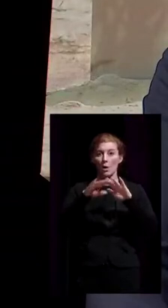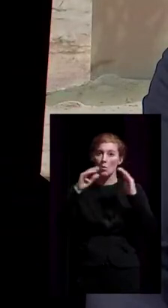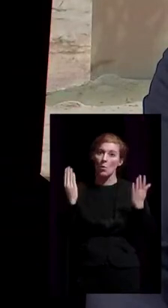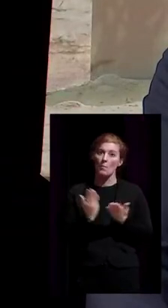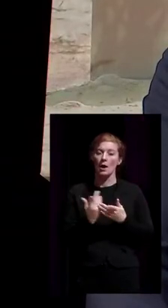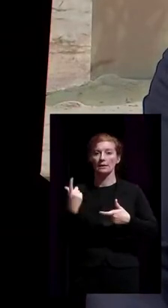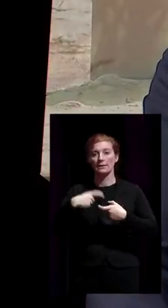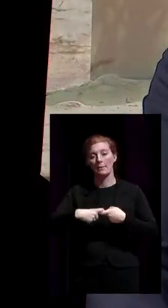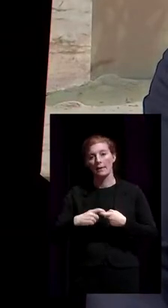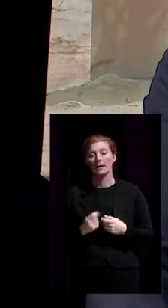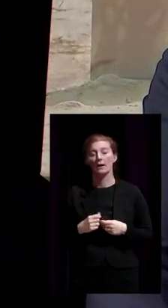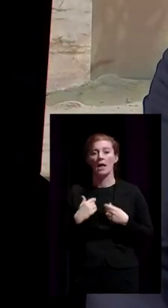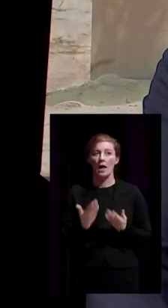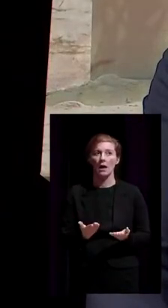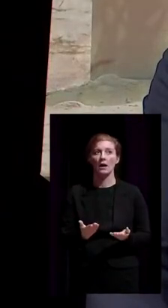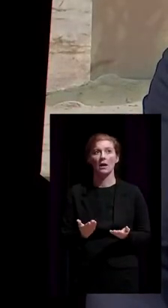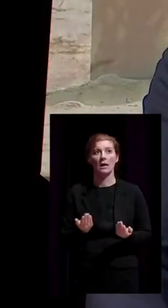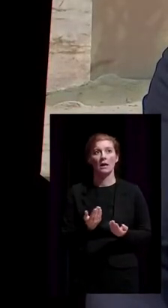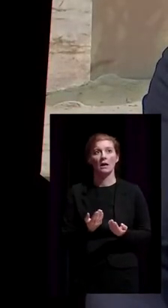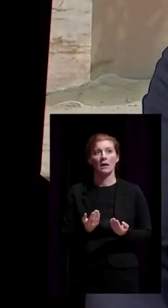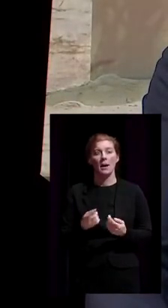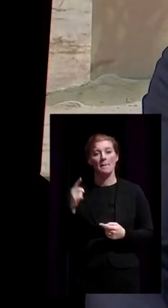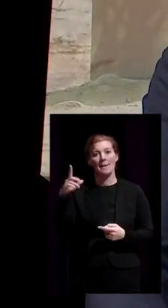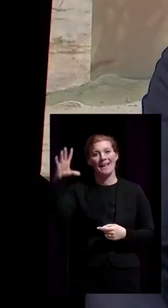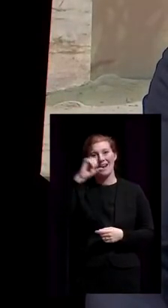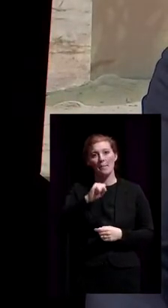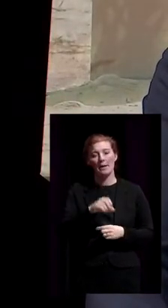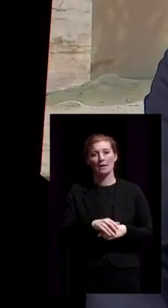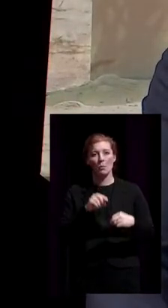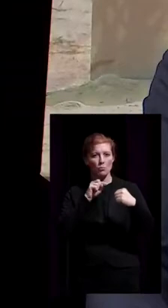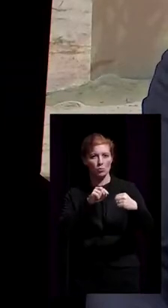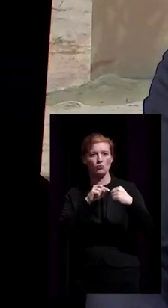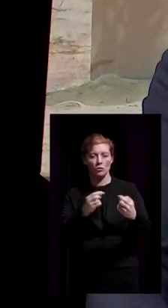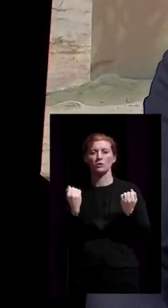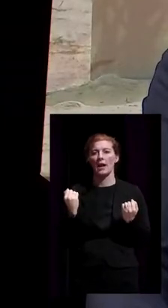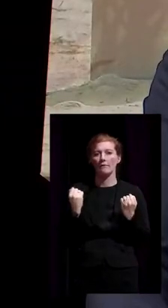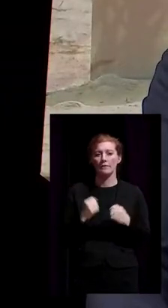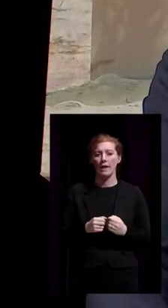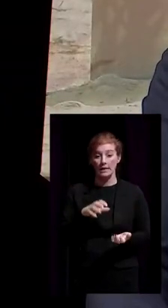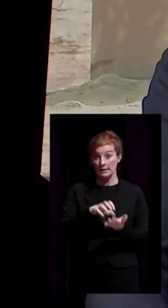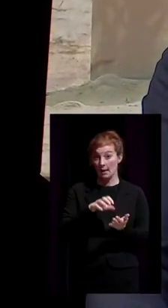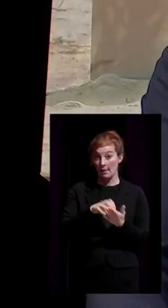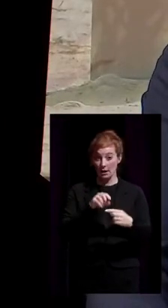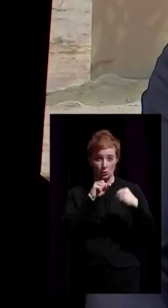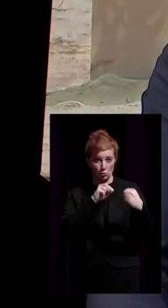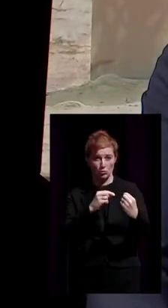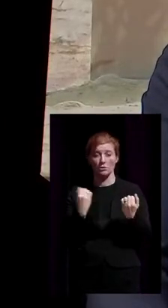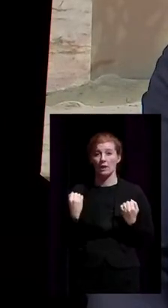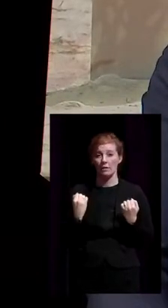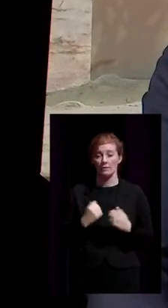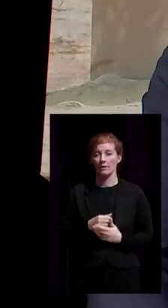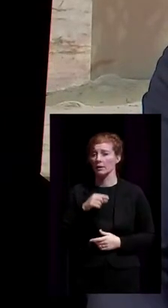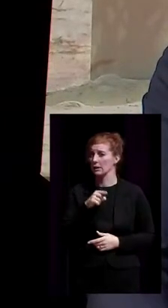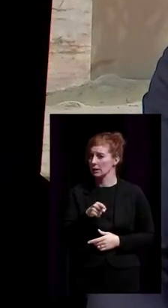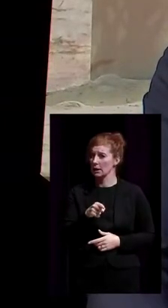och det är ju inte minst begreppet resiliens, motståndskraft, samhällets motståndskraft. Det har ju